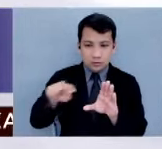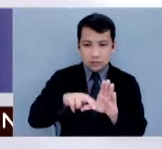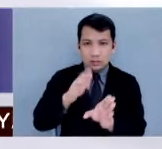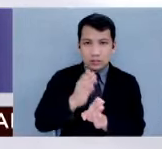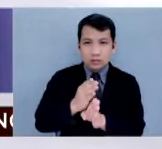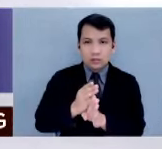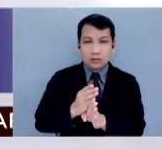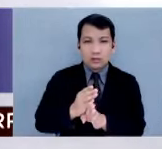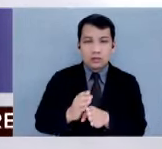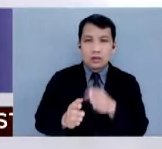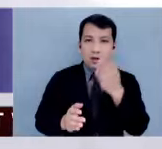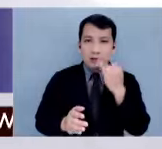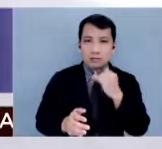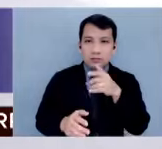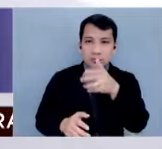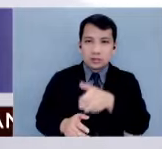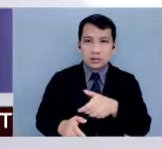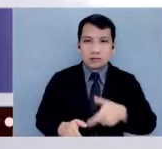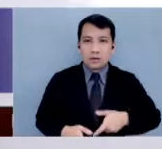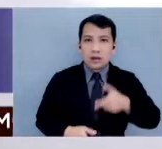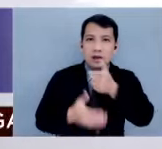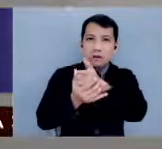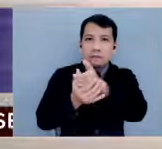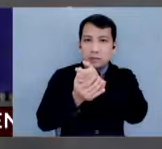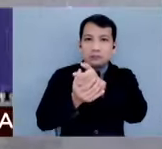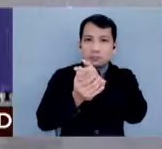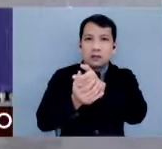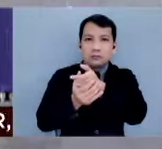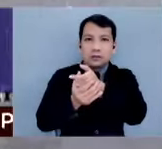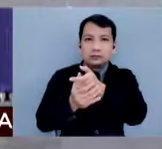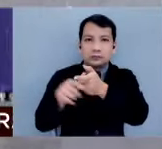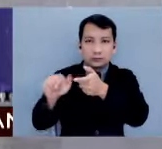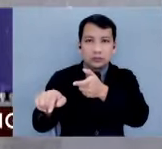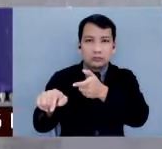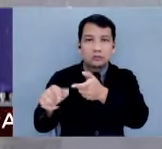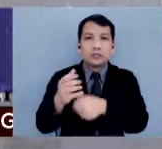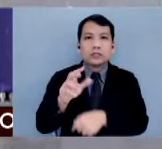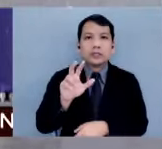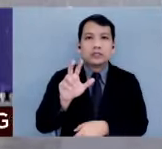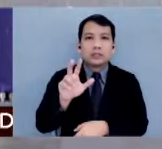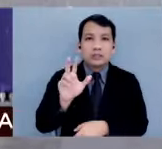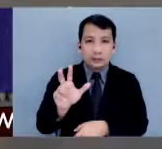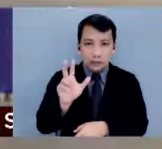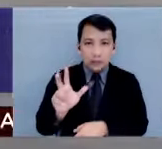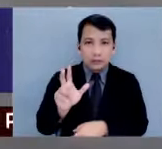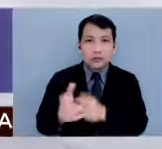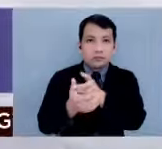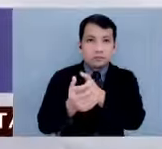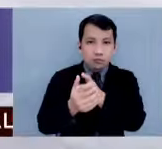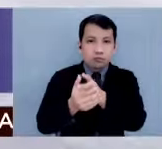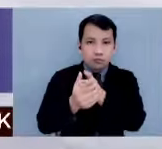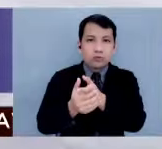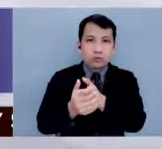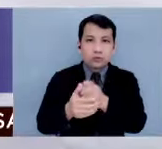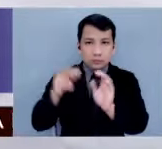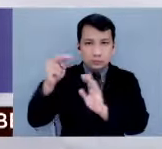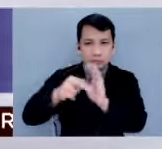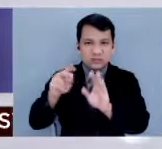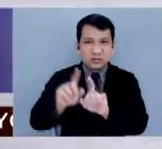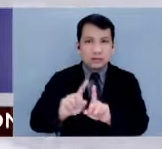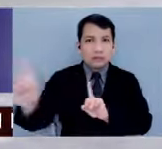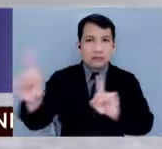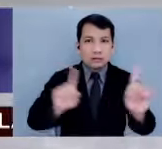ng CCTV. Pero walang habas na palang namaril ang mga suspect. Higit 30 beses nagpaputok ang mga gunmen. Makikita sa video na nagpulasan ang mga